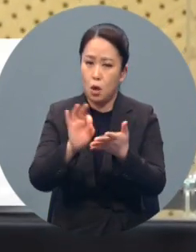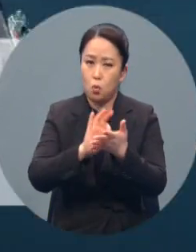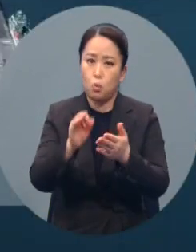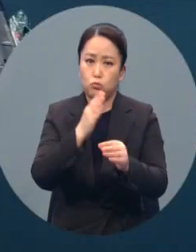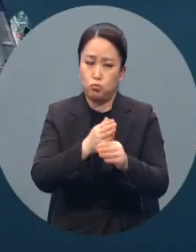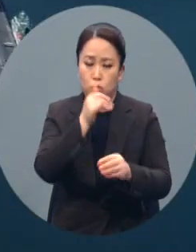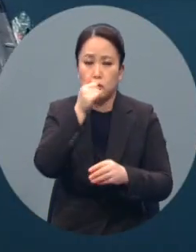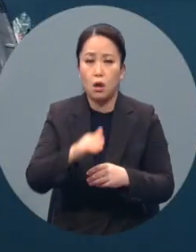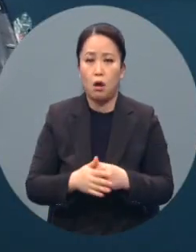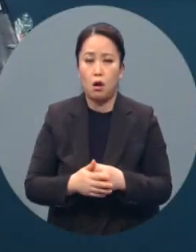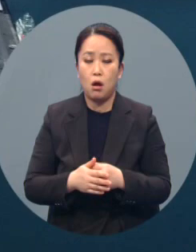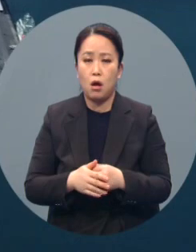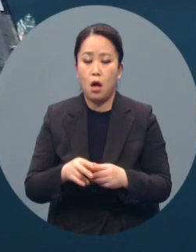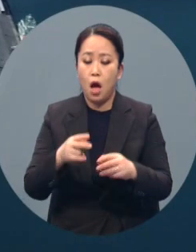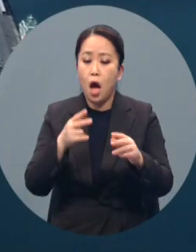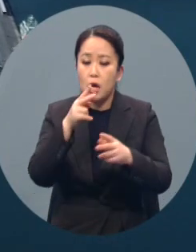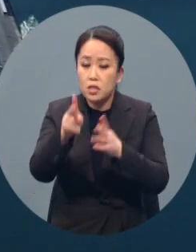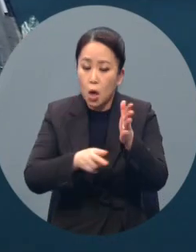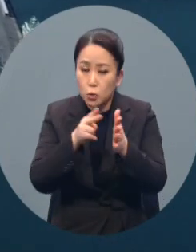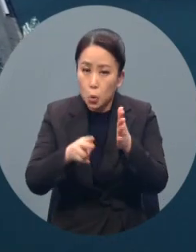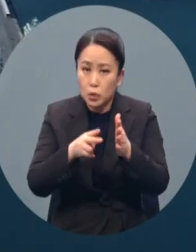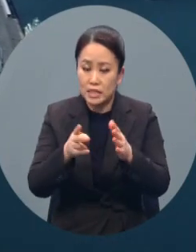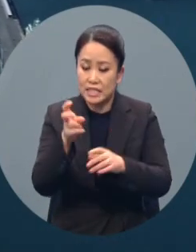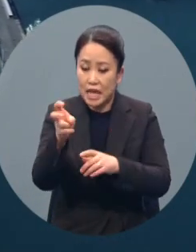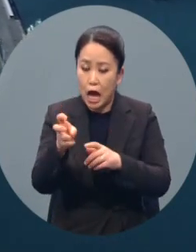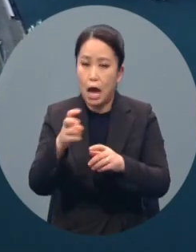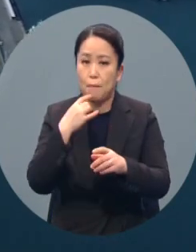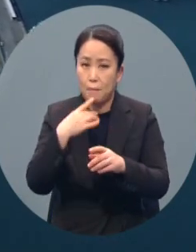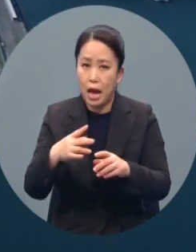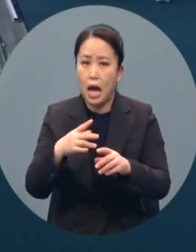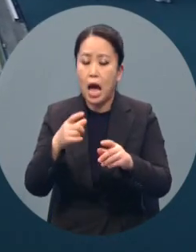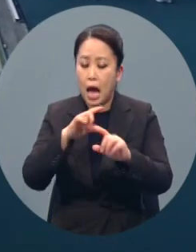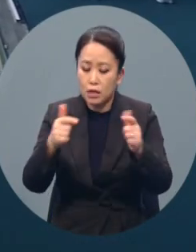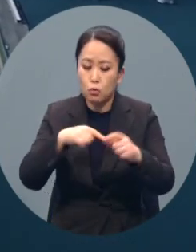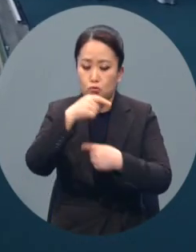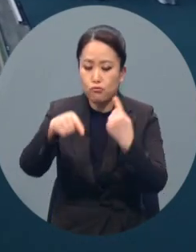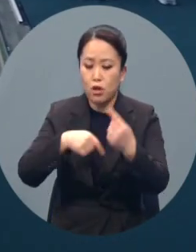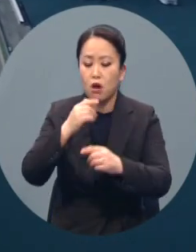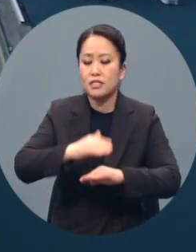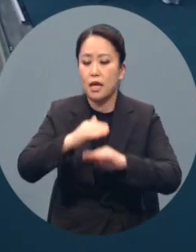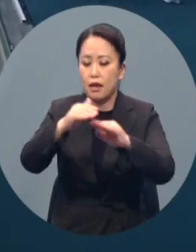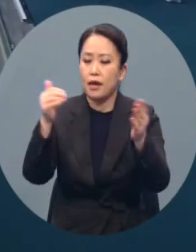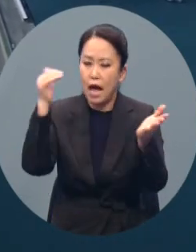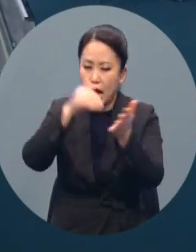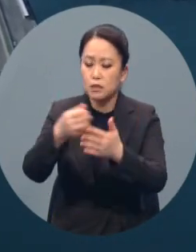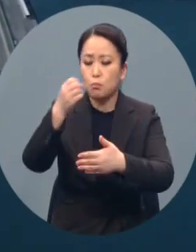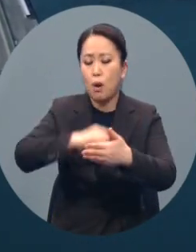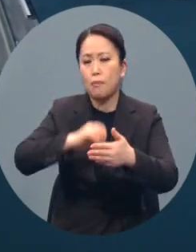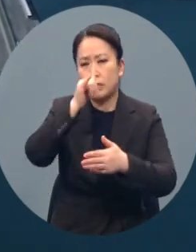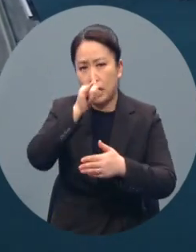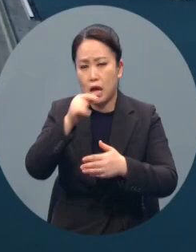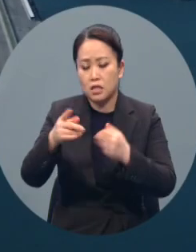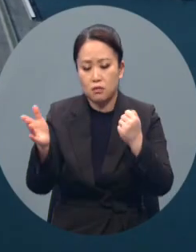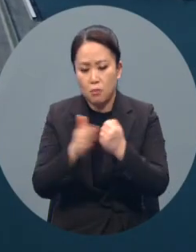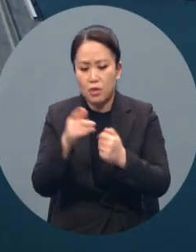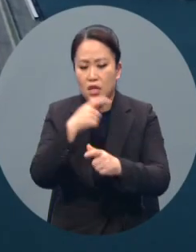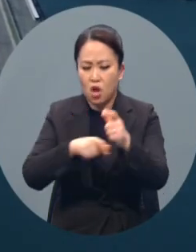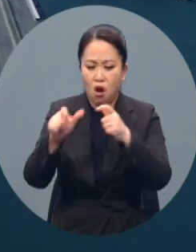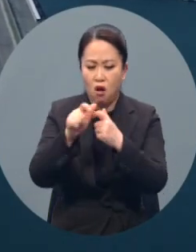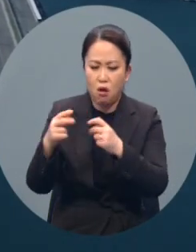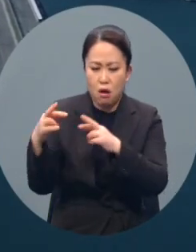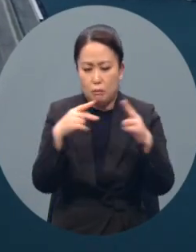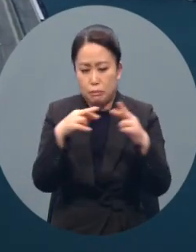마당입니다. 철도는 차량뿐 아니라 운영 체계까지 포함한다며 더 이상의 소모적인 논쟁은 중단하자는